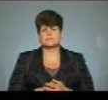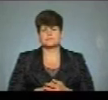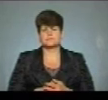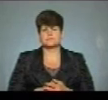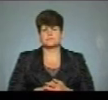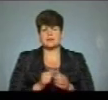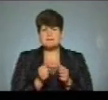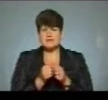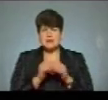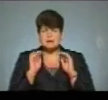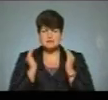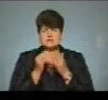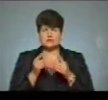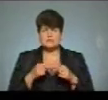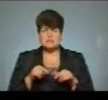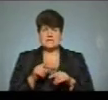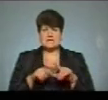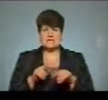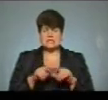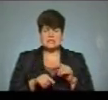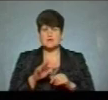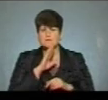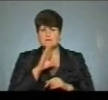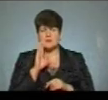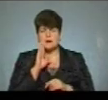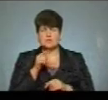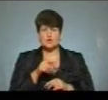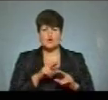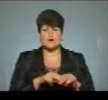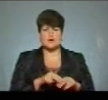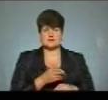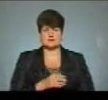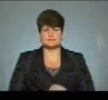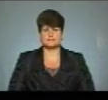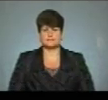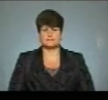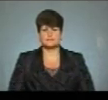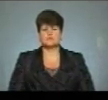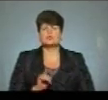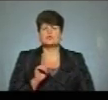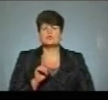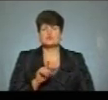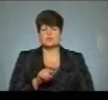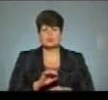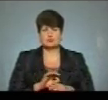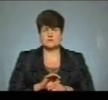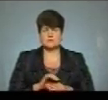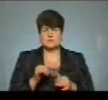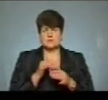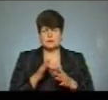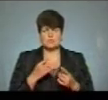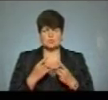Під реанімаційним відділенням рідні Віталія Коваля, мама Галина і його хресна. Що його болить, що він не може дуже